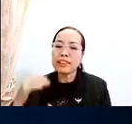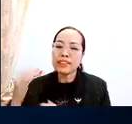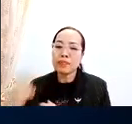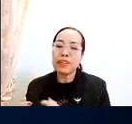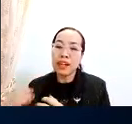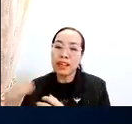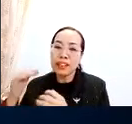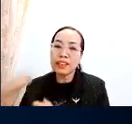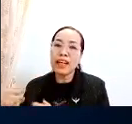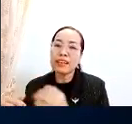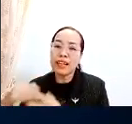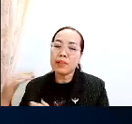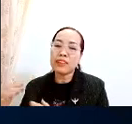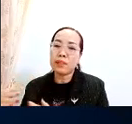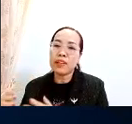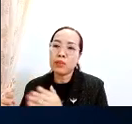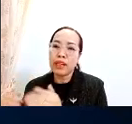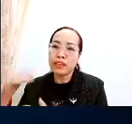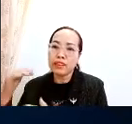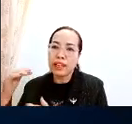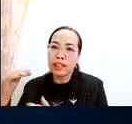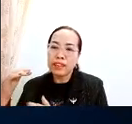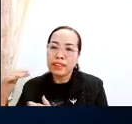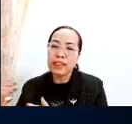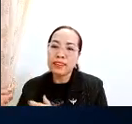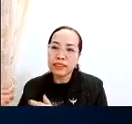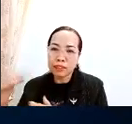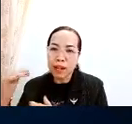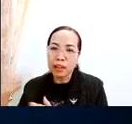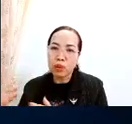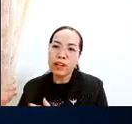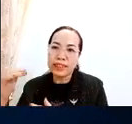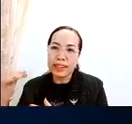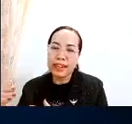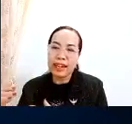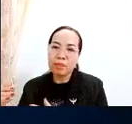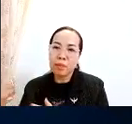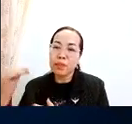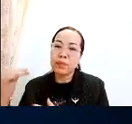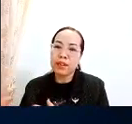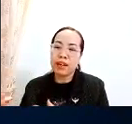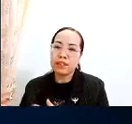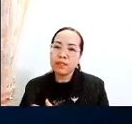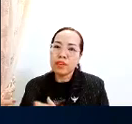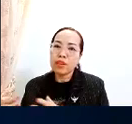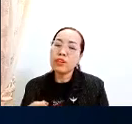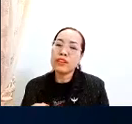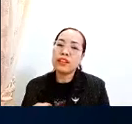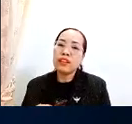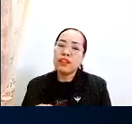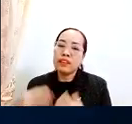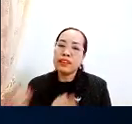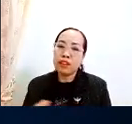bằng cát đây sập bần hay hiên đa tam đây sập bần khuôn ai đó ca tăng chất ba loa chẹt lẹ bật ra cả đôi